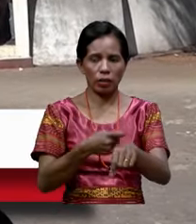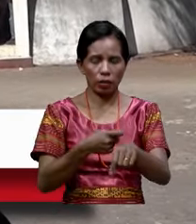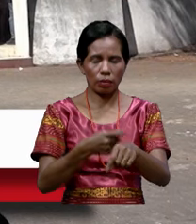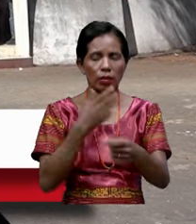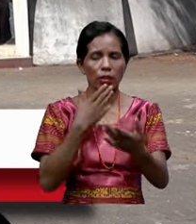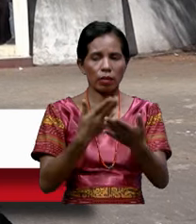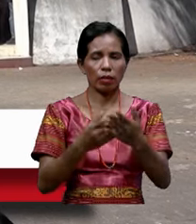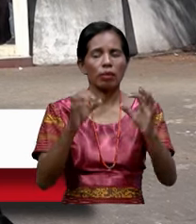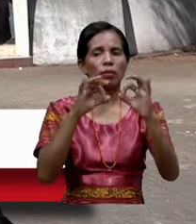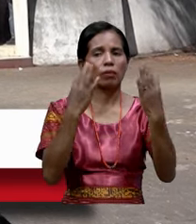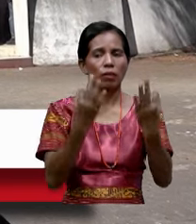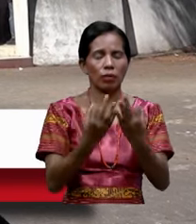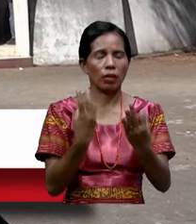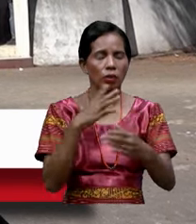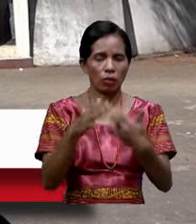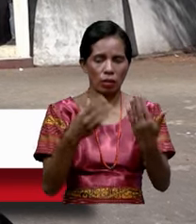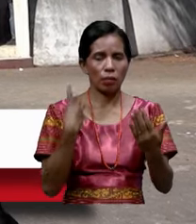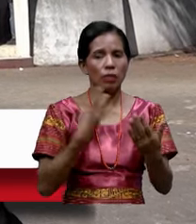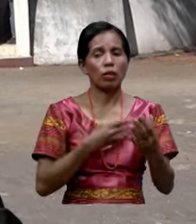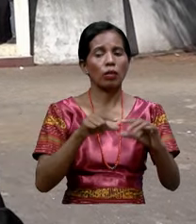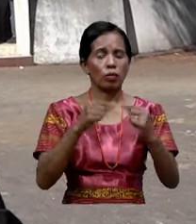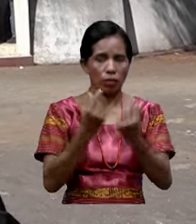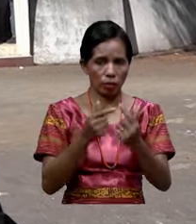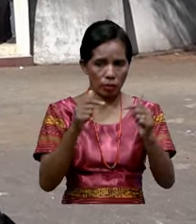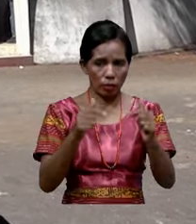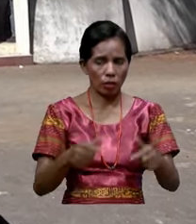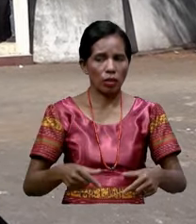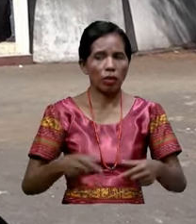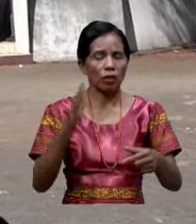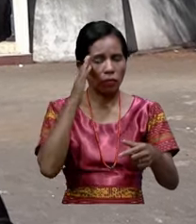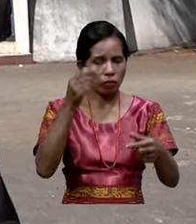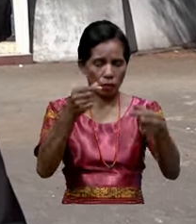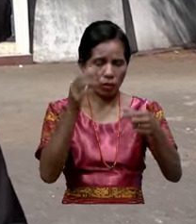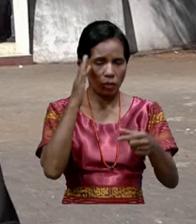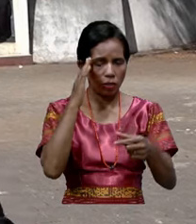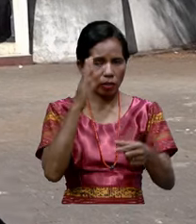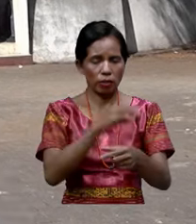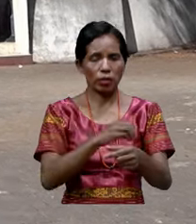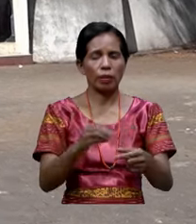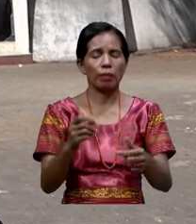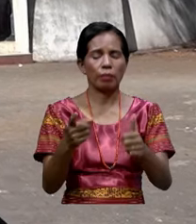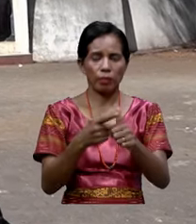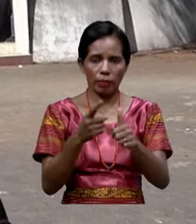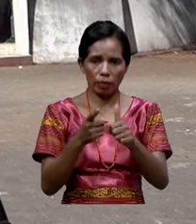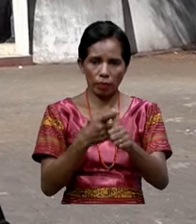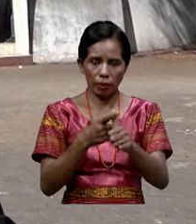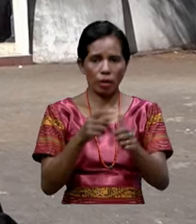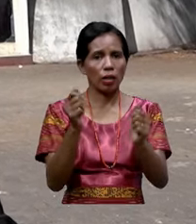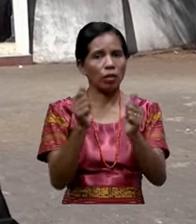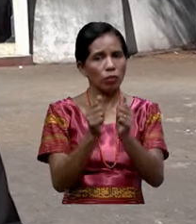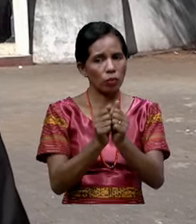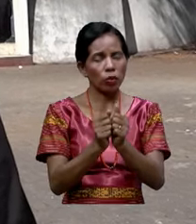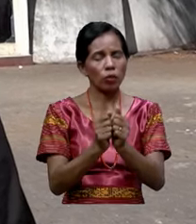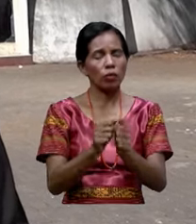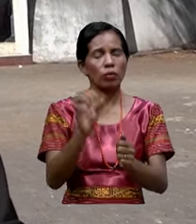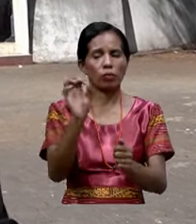mai familia hotu, lilu amine grupu ida ne, nebe maka reflete teve sami hau husi este saun primeru, to este saun sanulu resinghat, kata